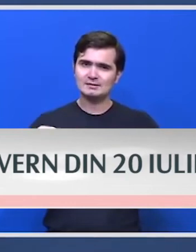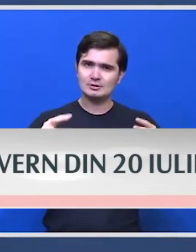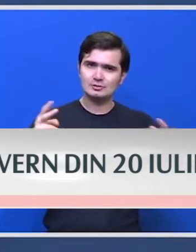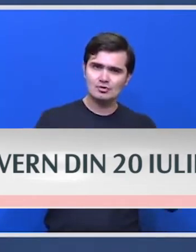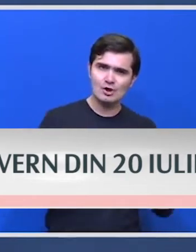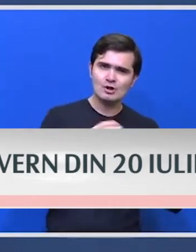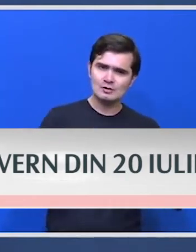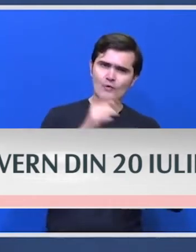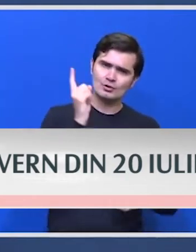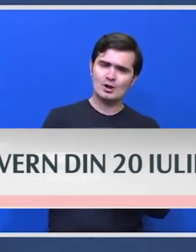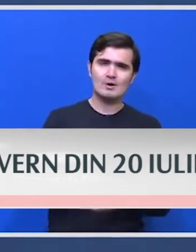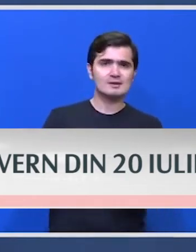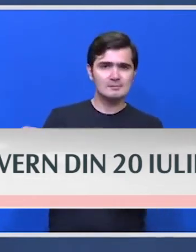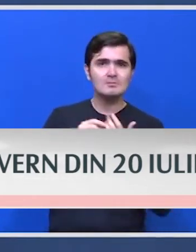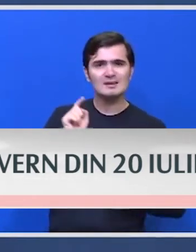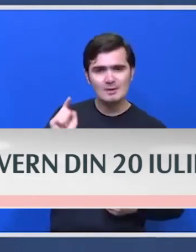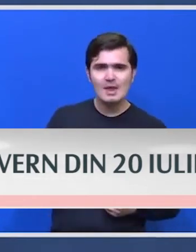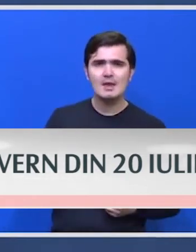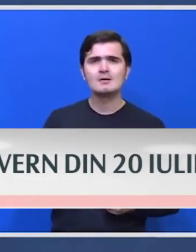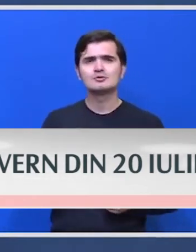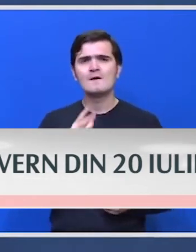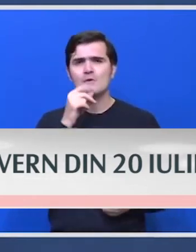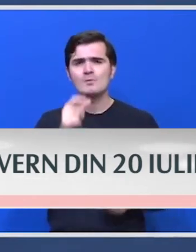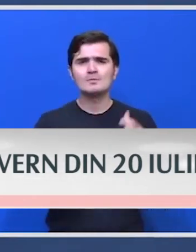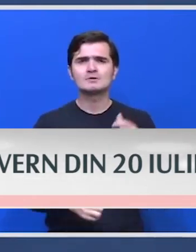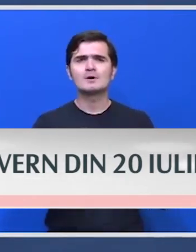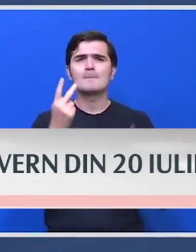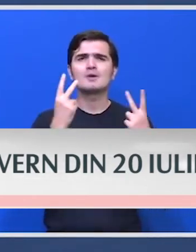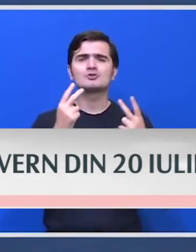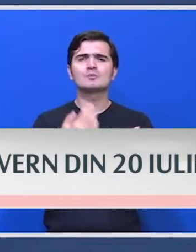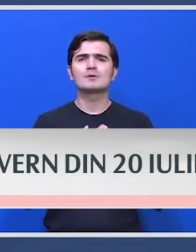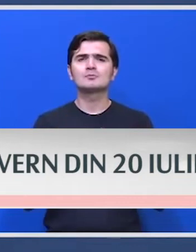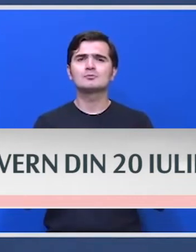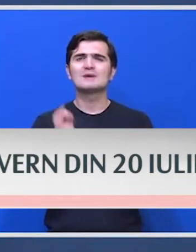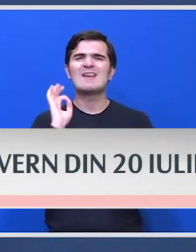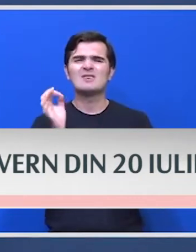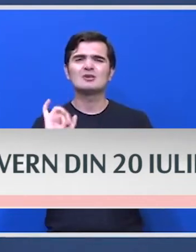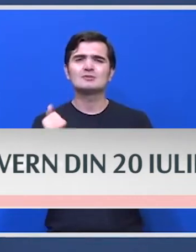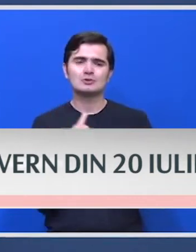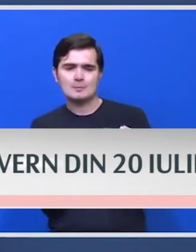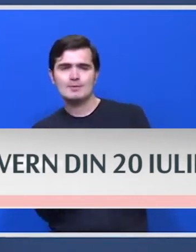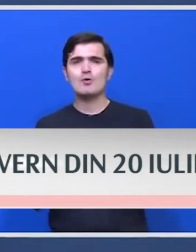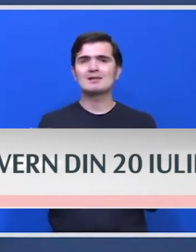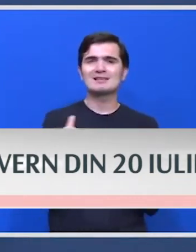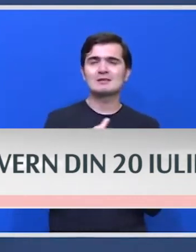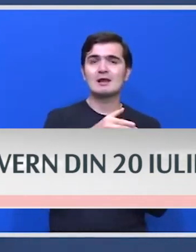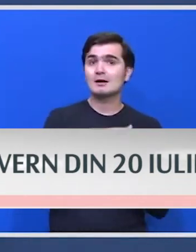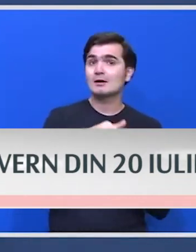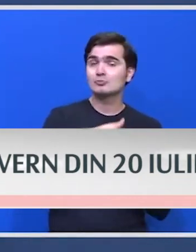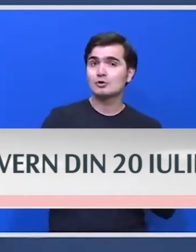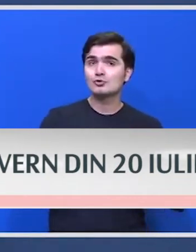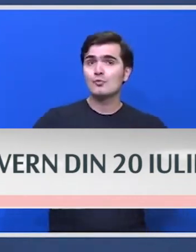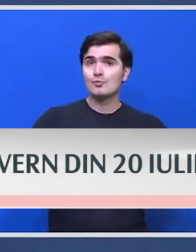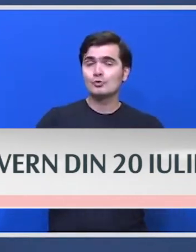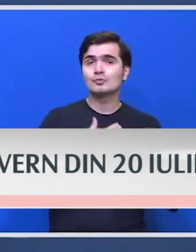în valoare. Și vorbim, de fapt, despre un principiu al eficienței și al prioritizării cheltuielilor publice în